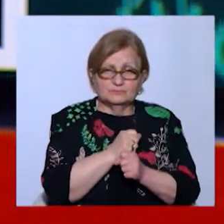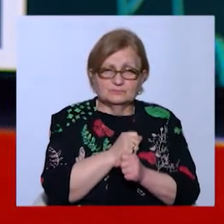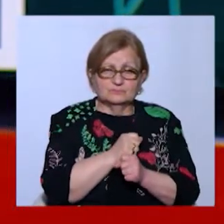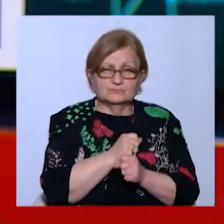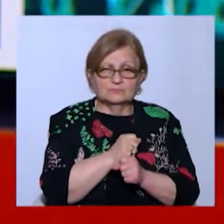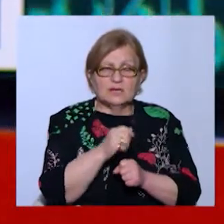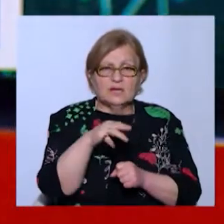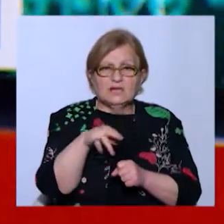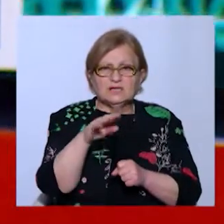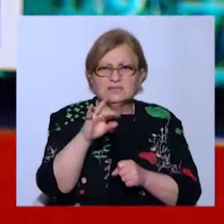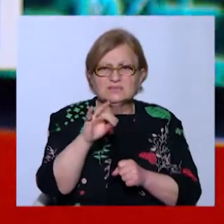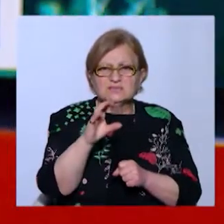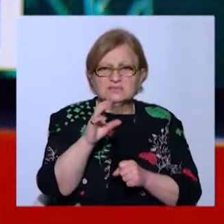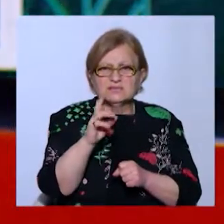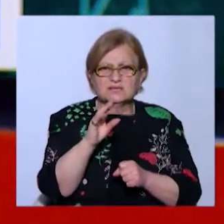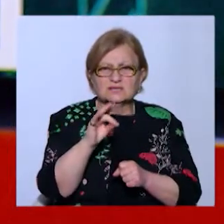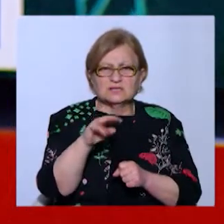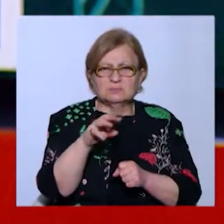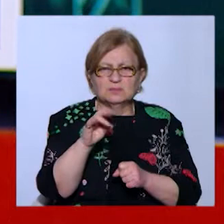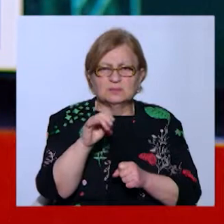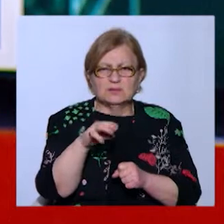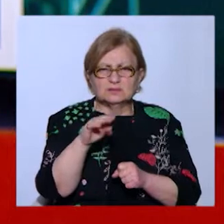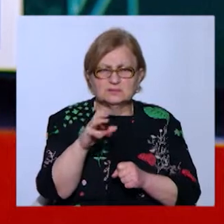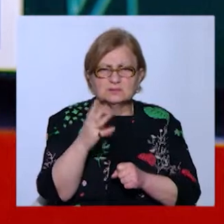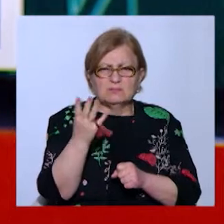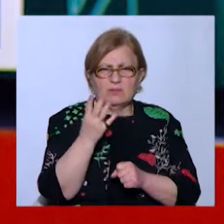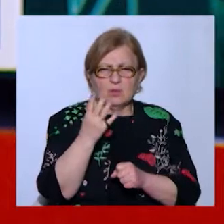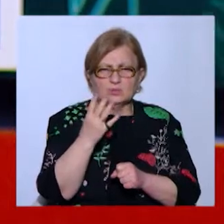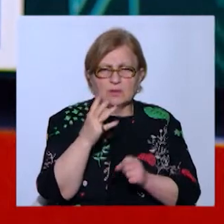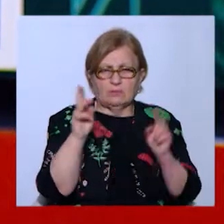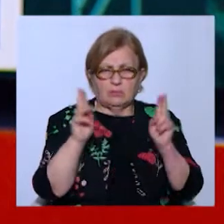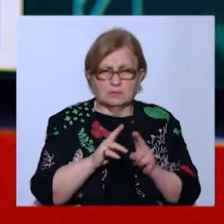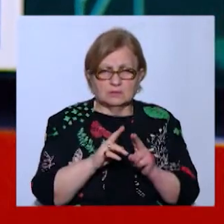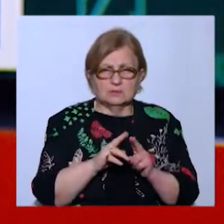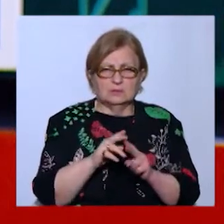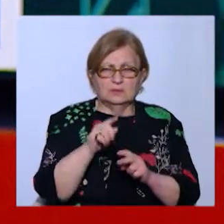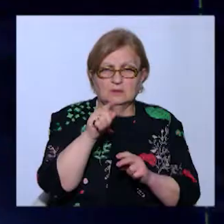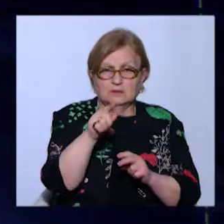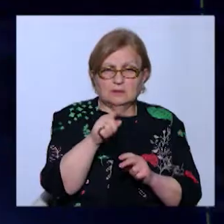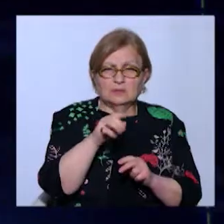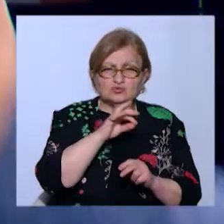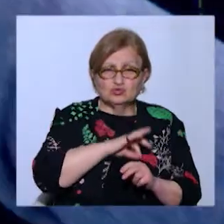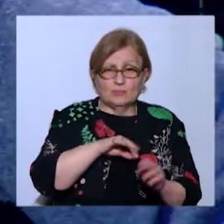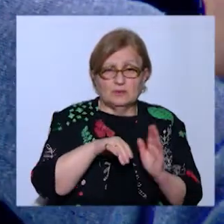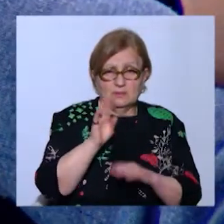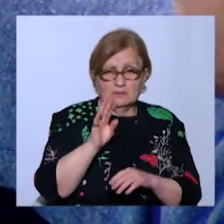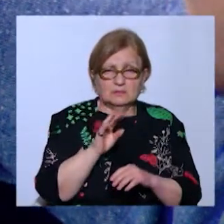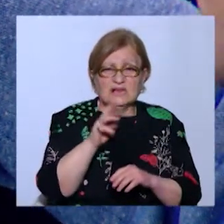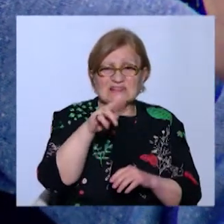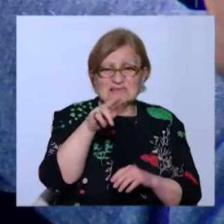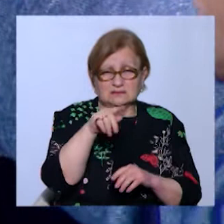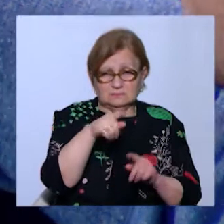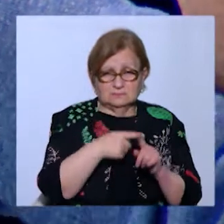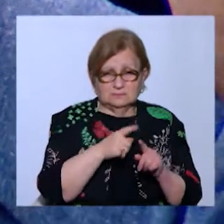დისკრიმინატის მეოთხედის ფორმულით. როდესაც მეორე კოეფიციენტი ლუცია ამ დისკრიმინატის გამოყენება ჯობია, ეს ფორმულა არის, ესე